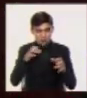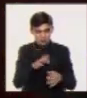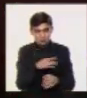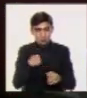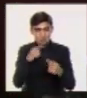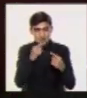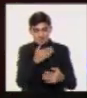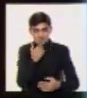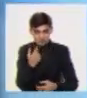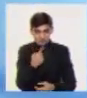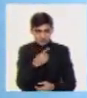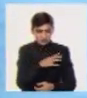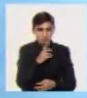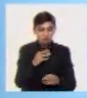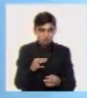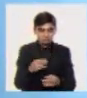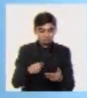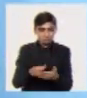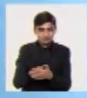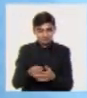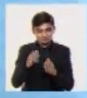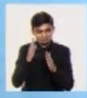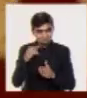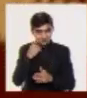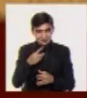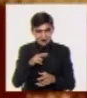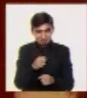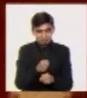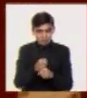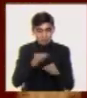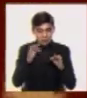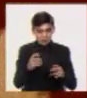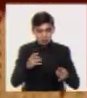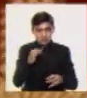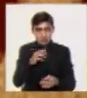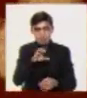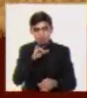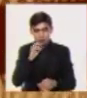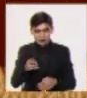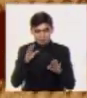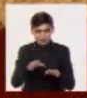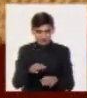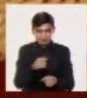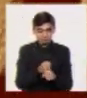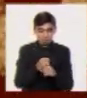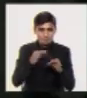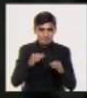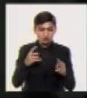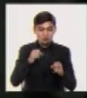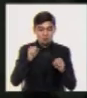емес екендіктерін алға тартады. Тек төлемді қабылдау жүйесін реттеп барып, букмекерлерді міндеттеуге болар еді